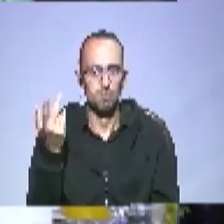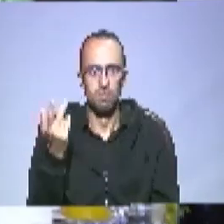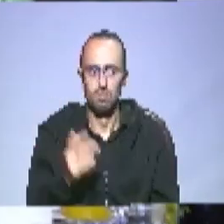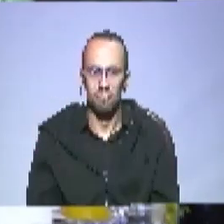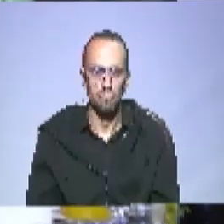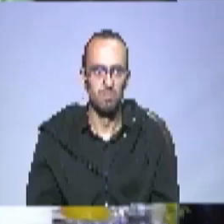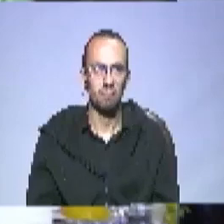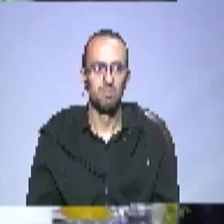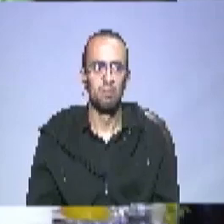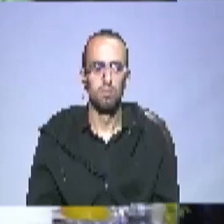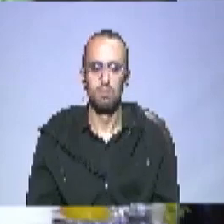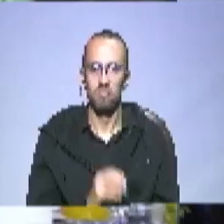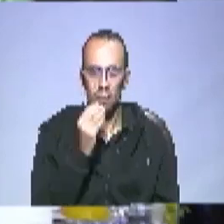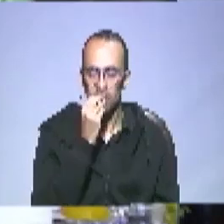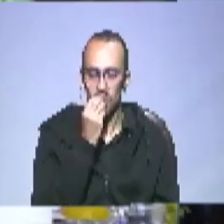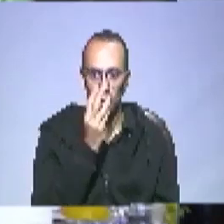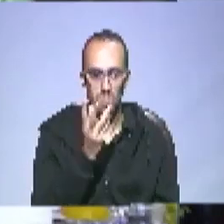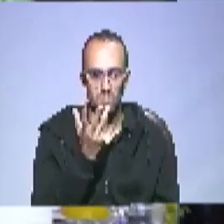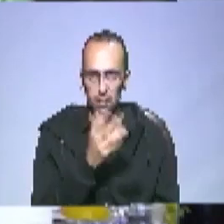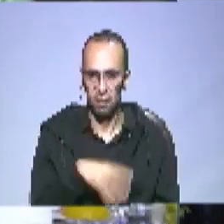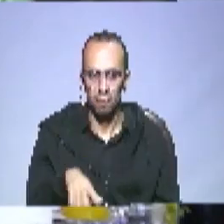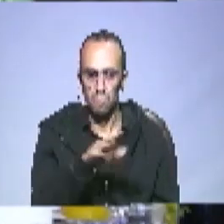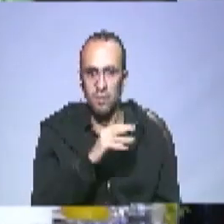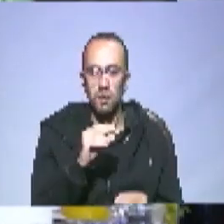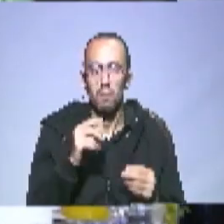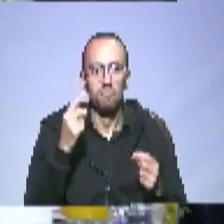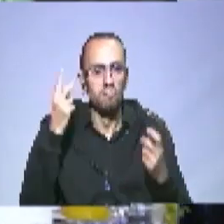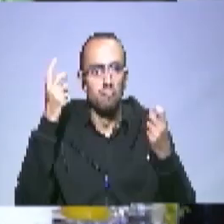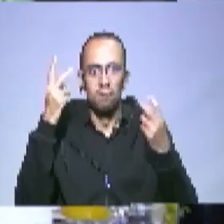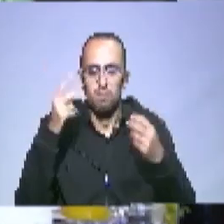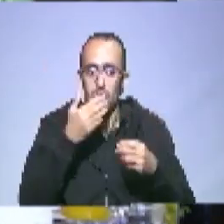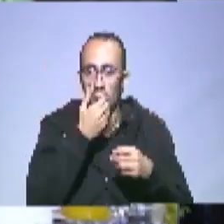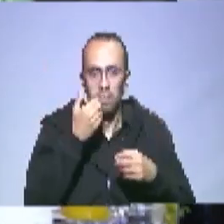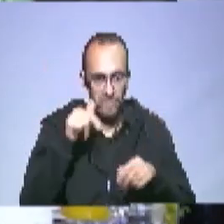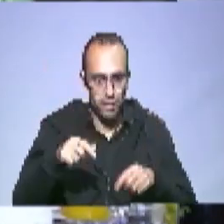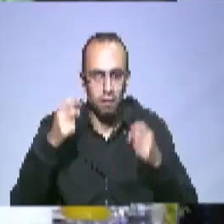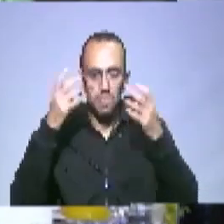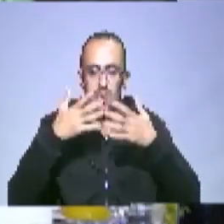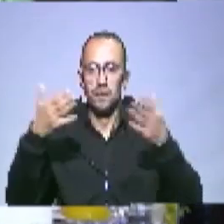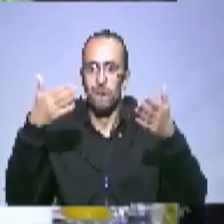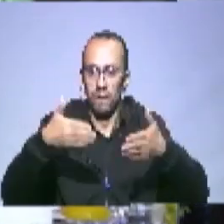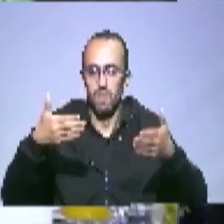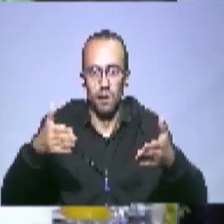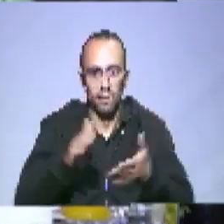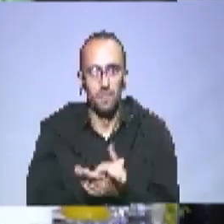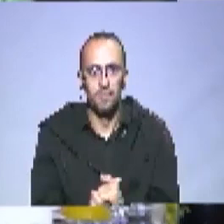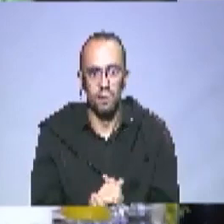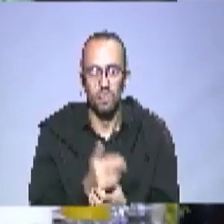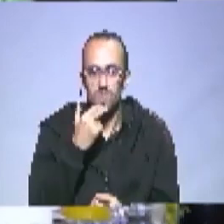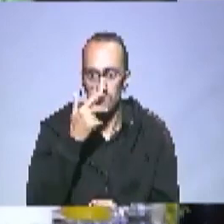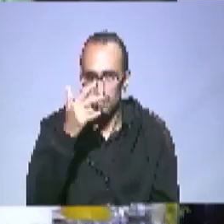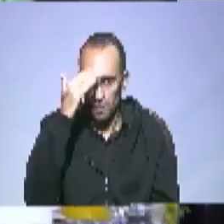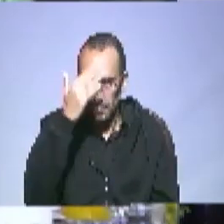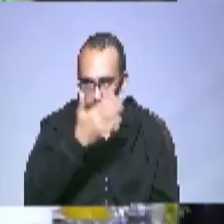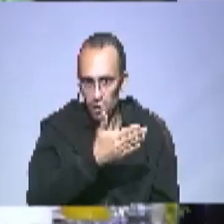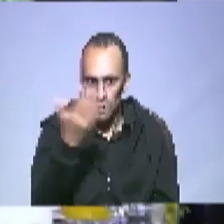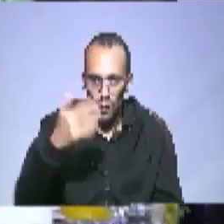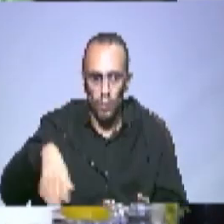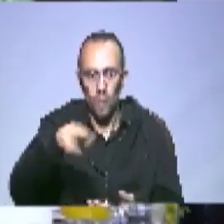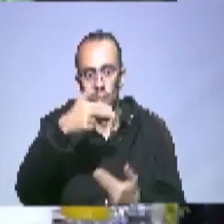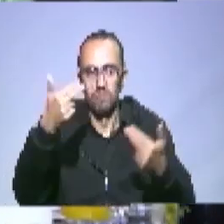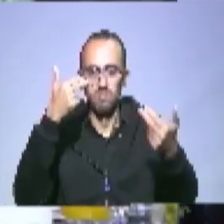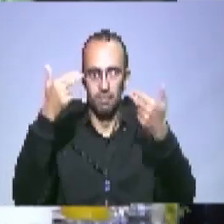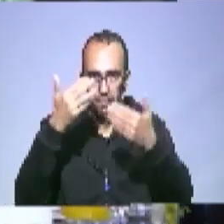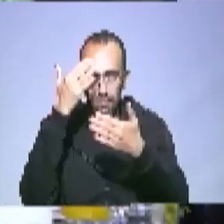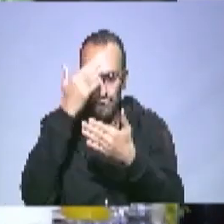جدا، حاجه رائعه جدا. السفره قلنا المجال يستحمل كل حاجه. بشكرك يا دكتوره، وبشكر الشباب الحلوين اللي